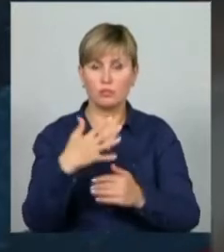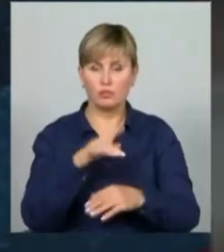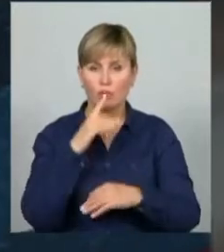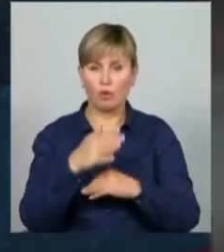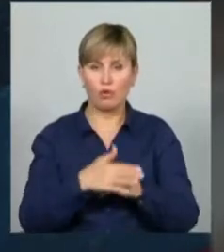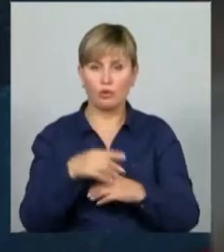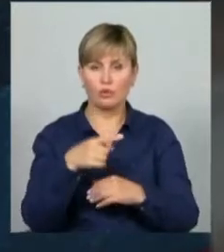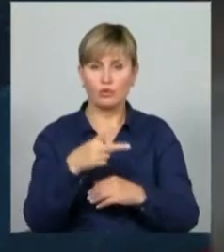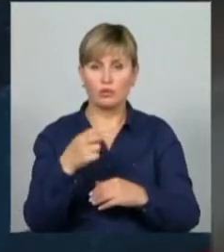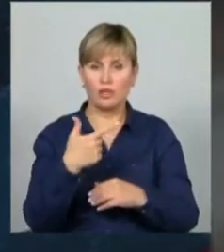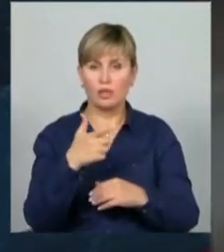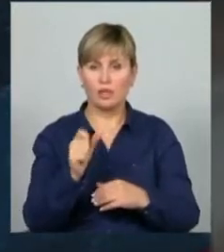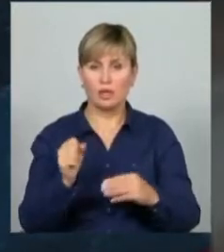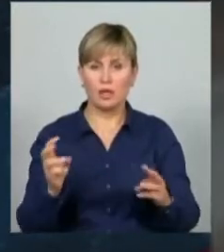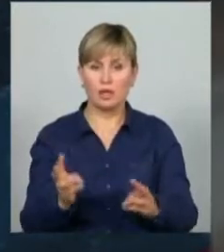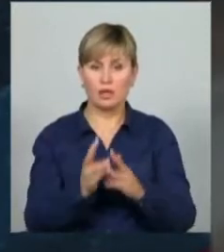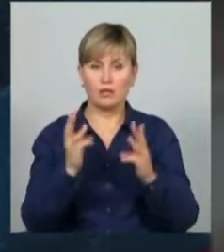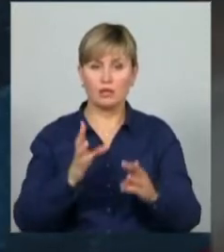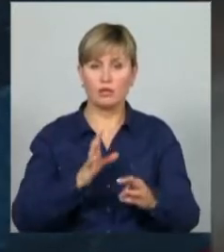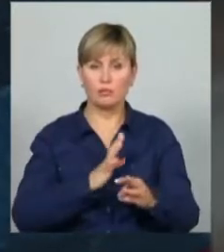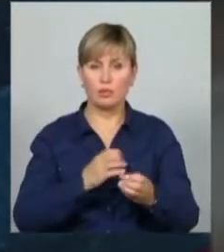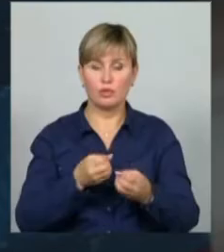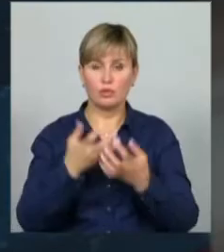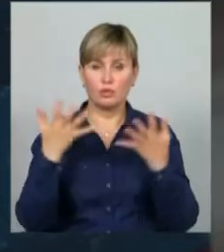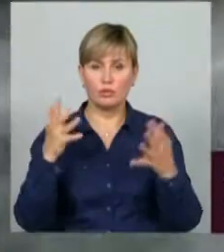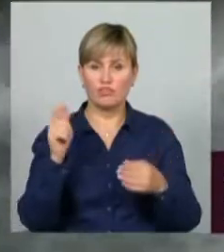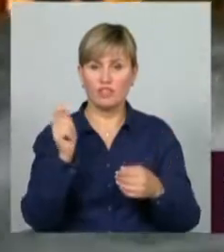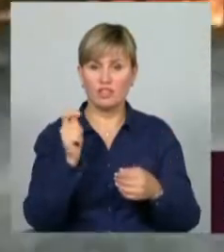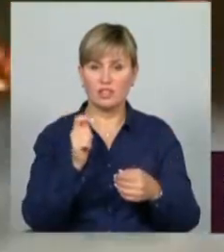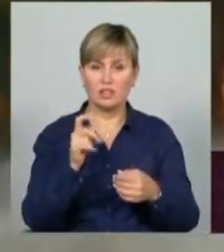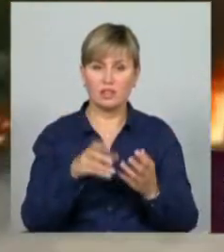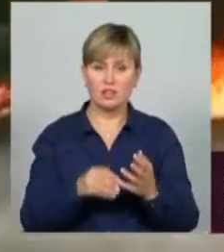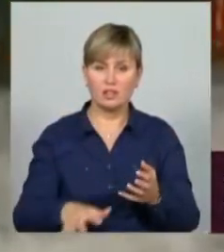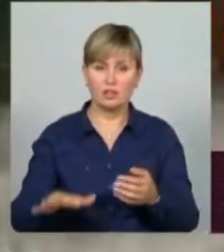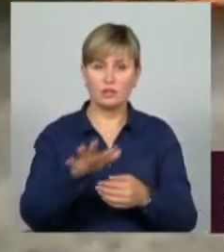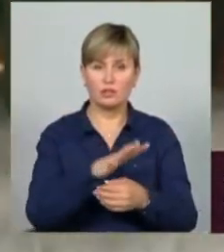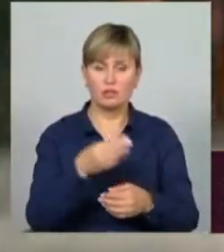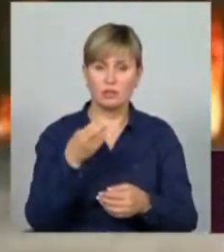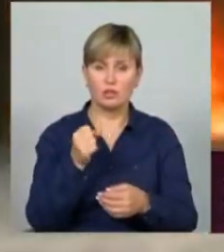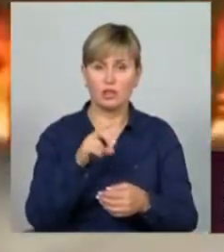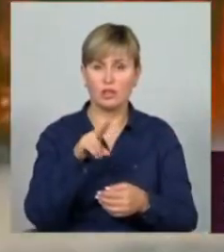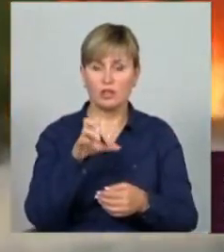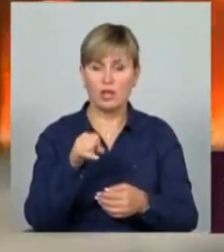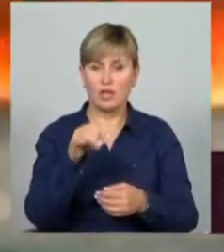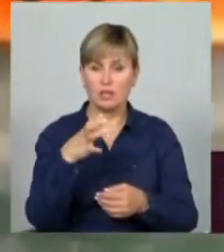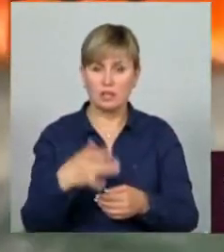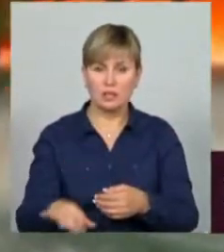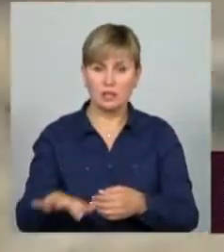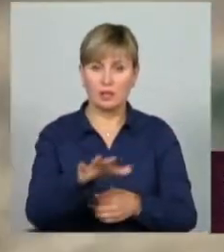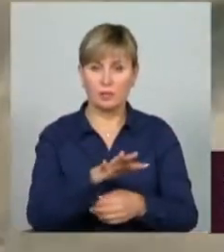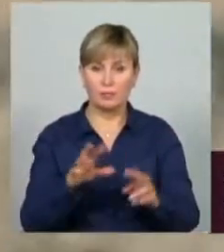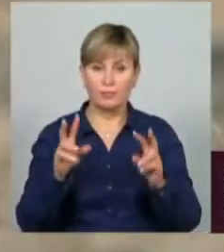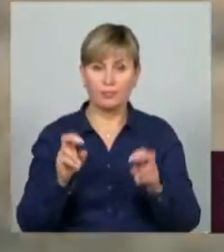около 1200 гектаров. Возгорание произошло днем в воскресенье на территории шалдайского филиала резервата